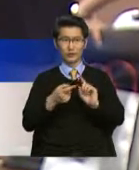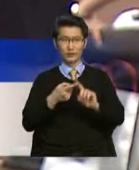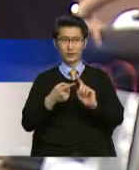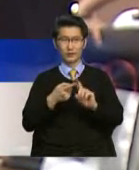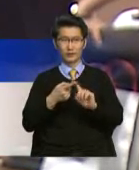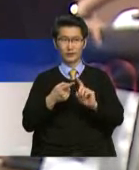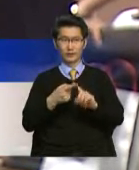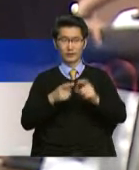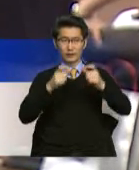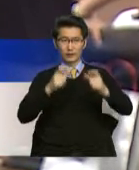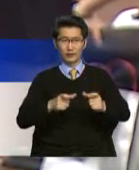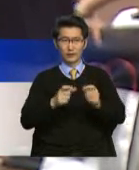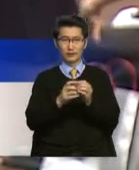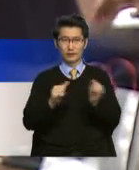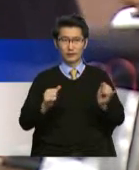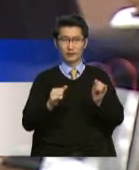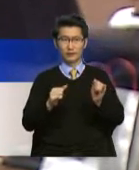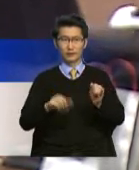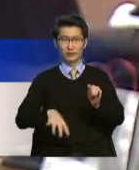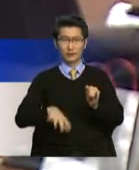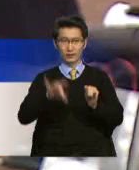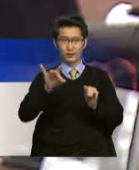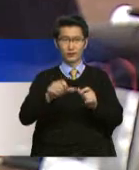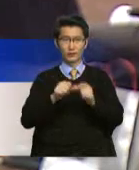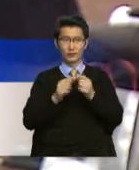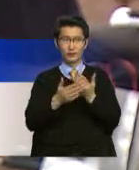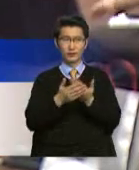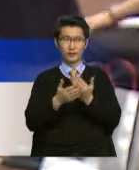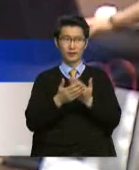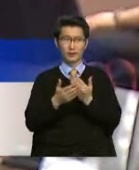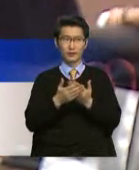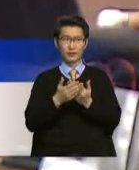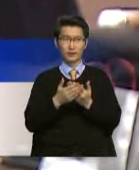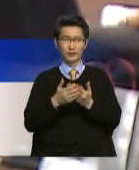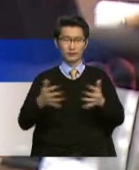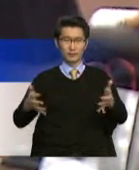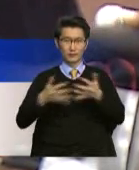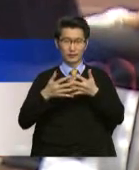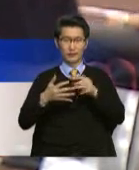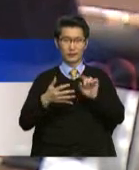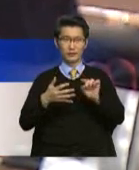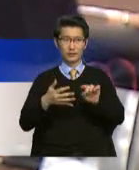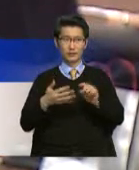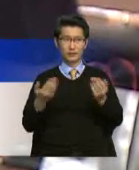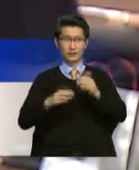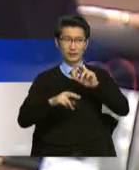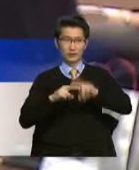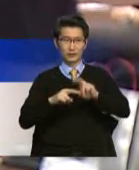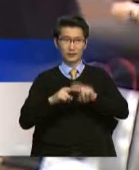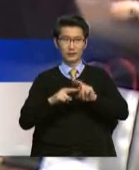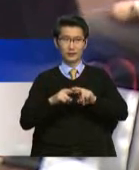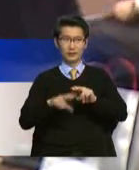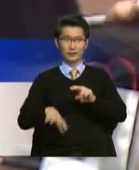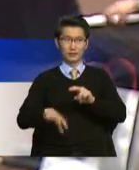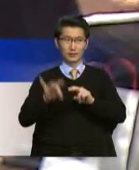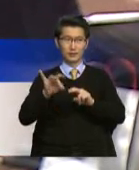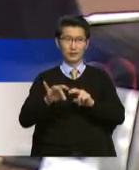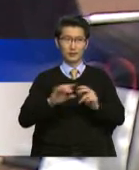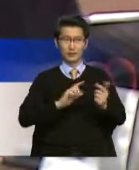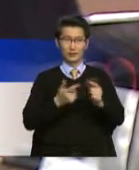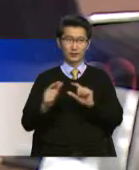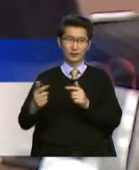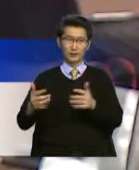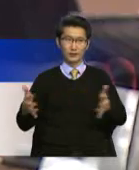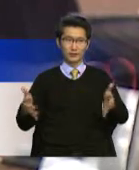고용한 흑 꼭 고용에 관한 고용해 달라는 그런 내 모르 맺을 겁니다 일자리를 최우선